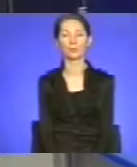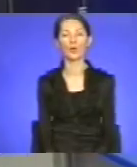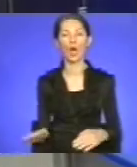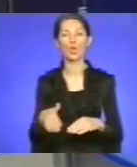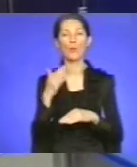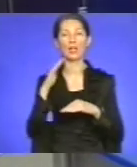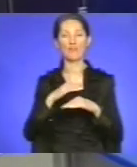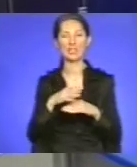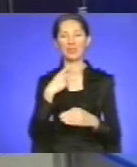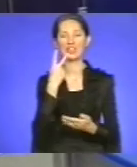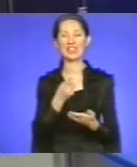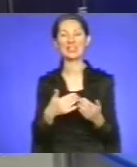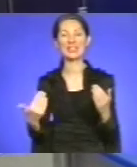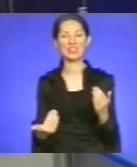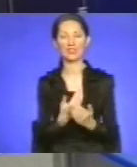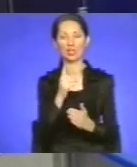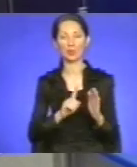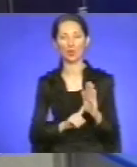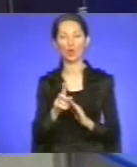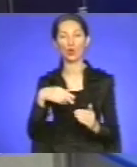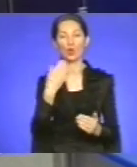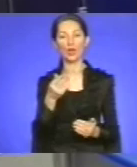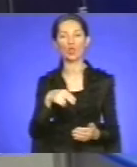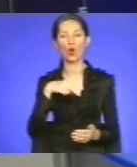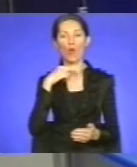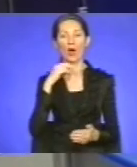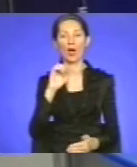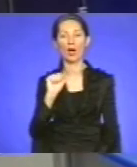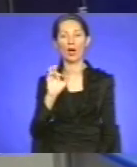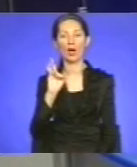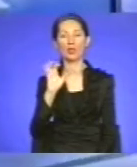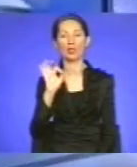Добрий вечір. Ви дивитесь «Вісті». Спочатку до вашої уваги анонс.